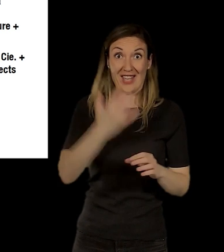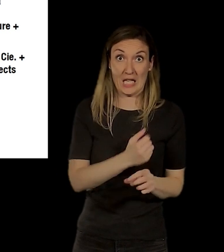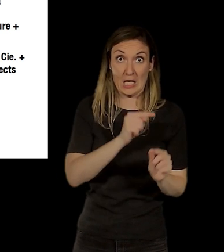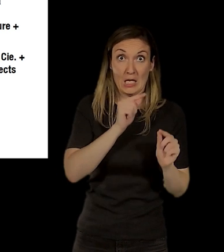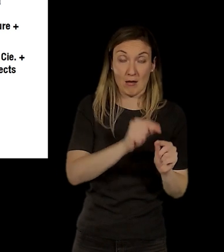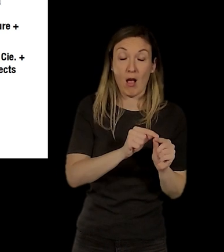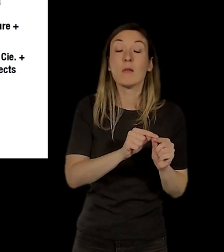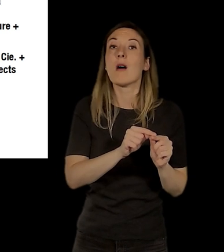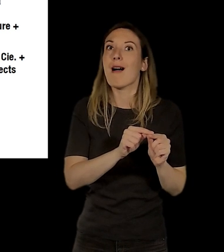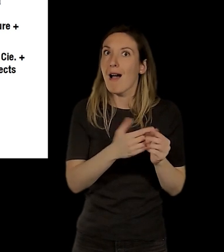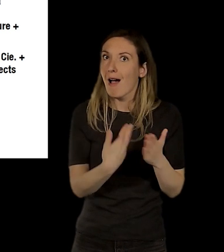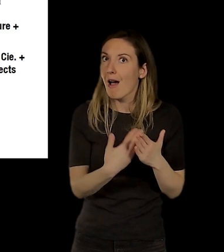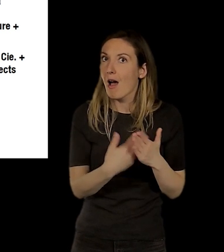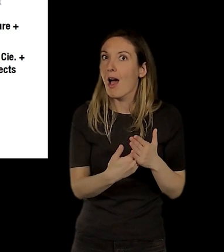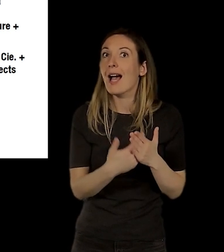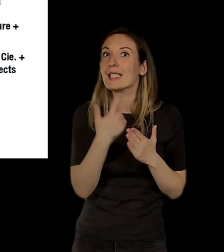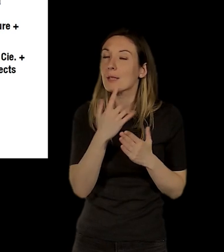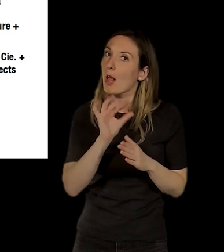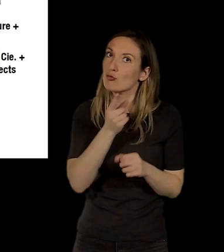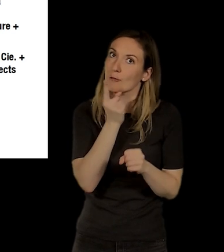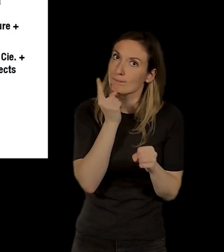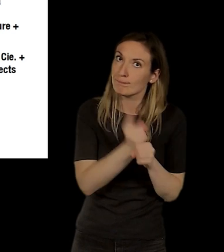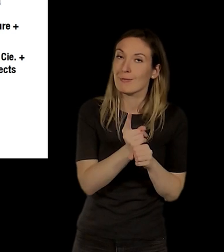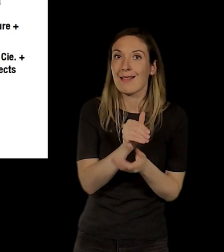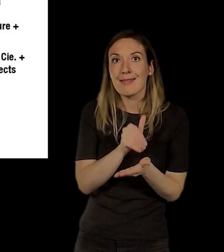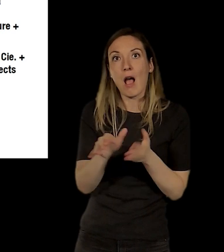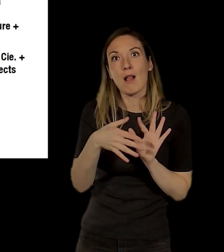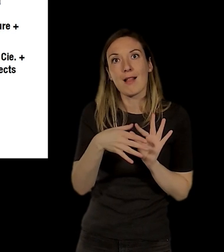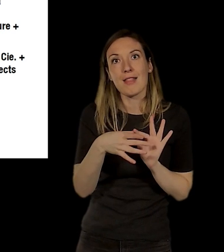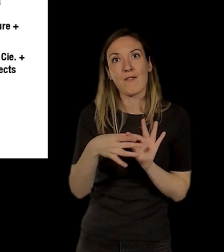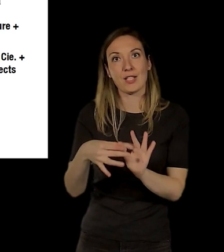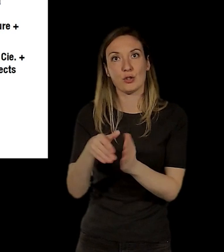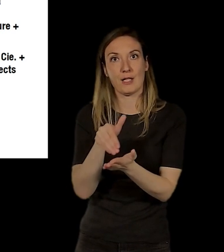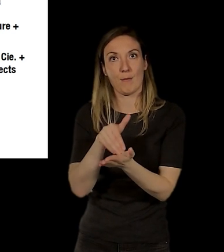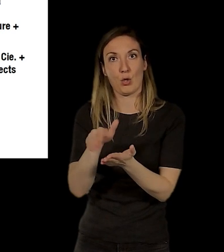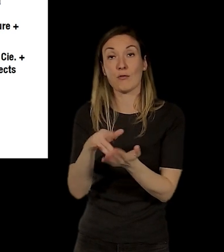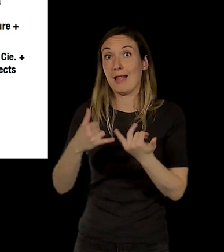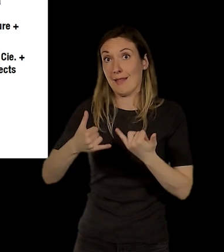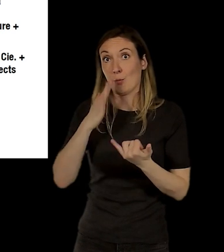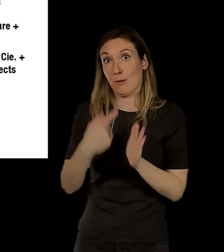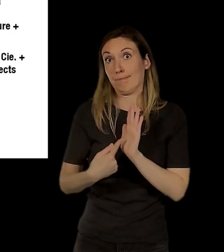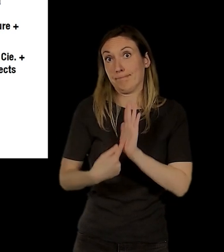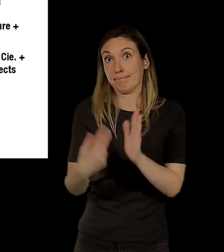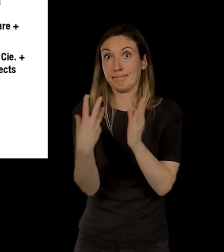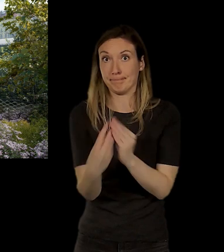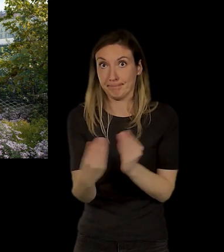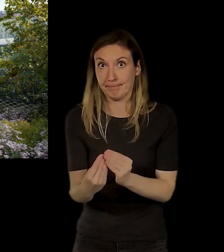příběhu, což je vlastně to, co dneska budeme ukazovat a diskutovat.